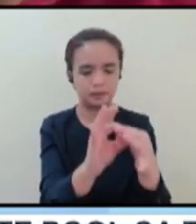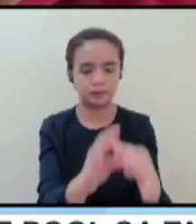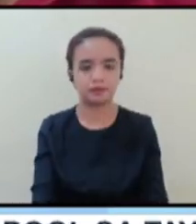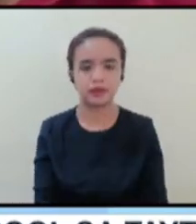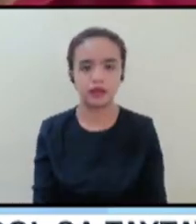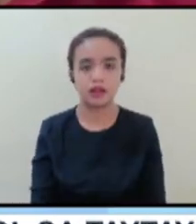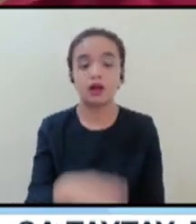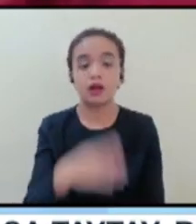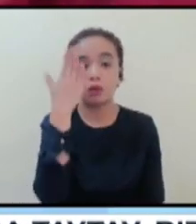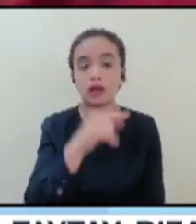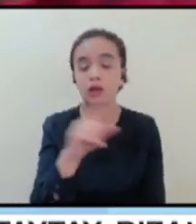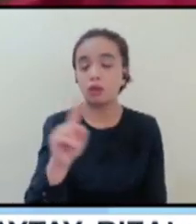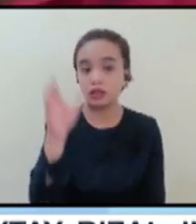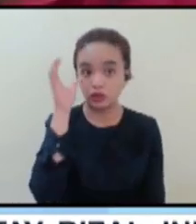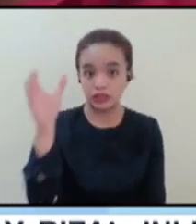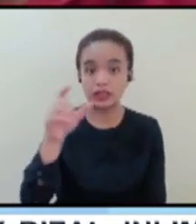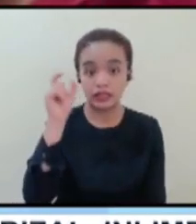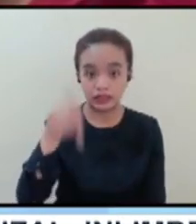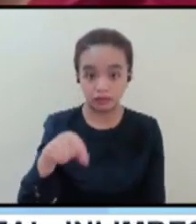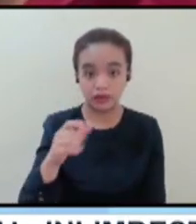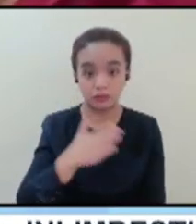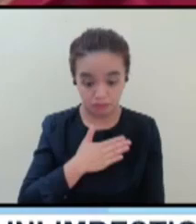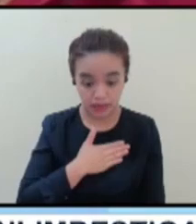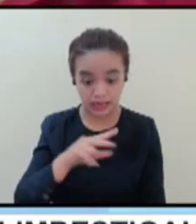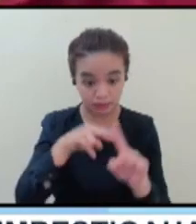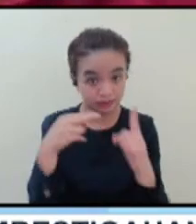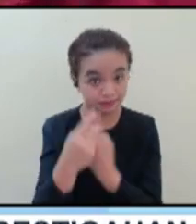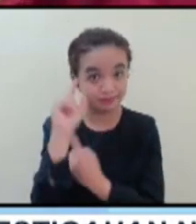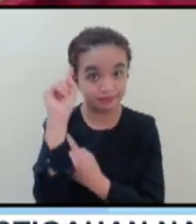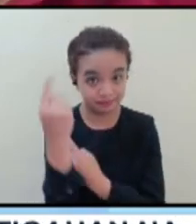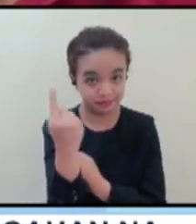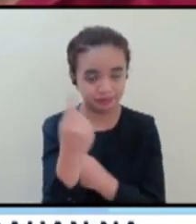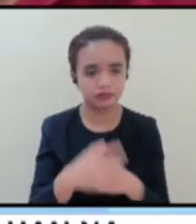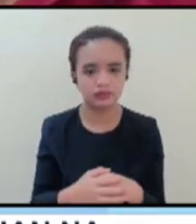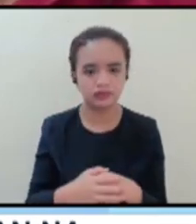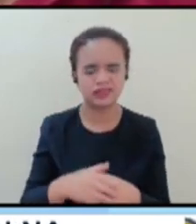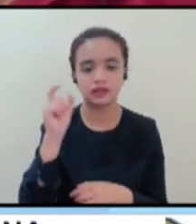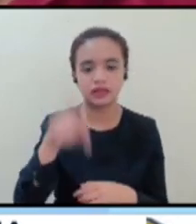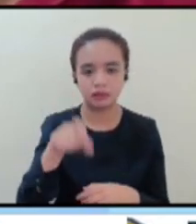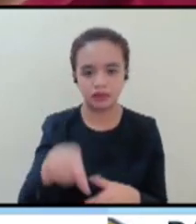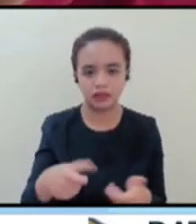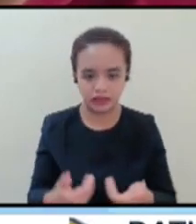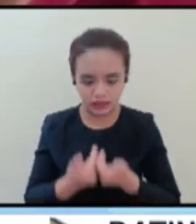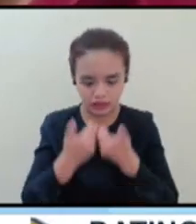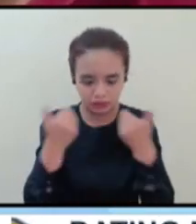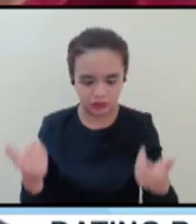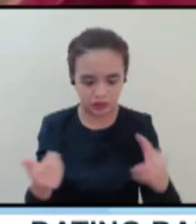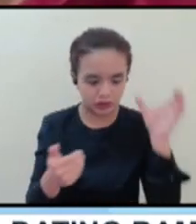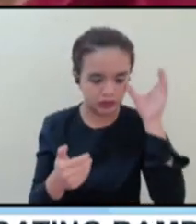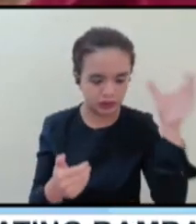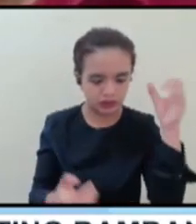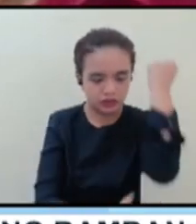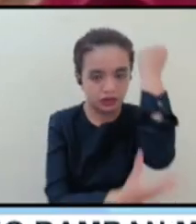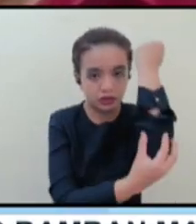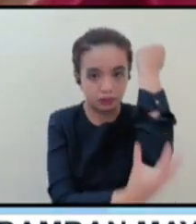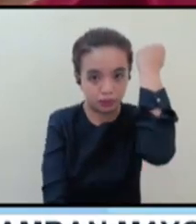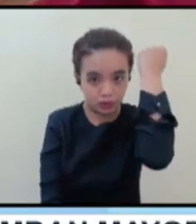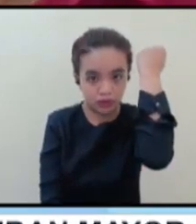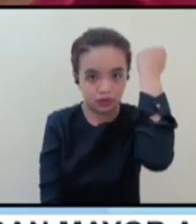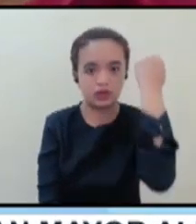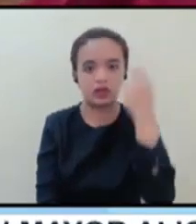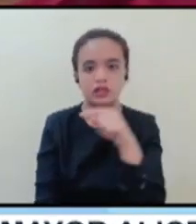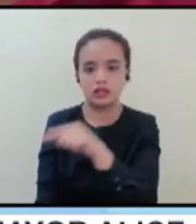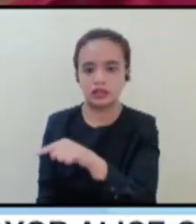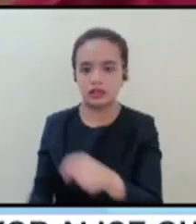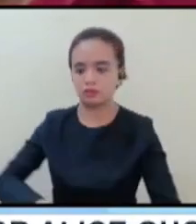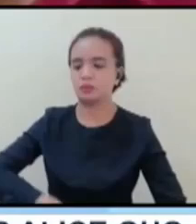ang konsepto kasi nito, dapat sa aking pananaw lamang ha, dapat hinihiwalay natin yung konsepto ng kahirapan sa